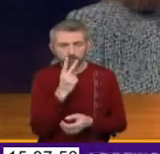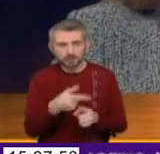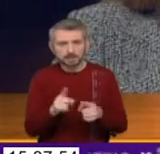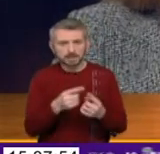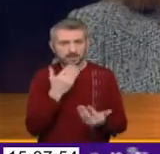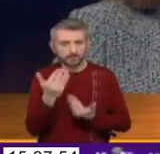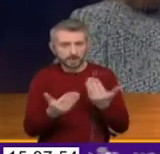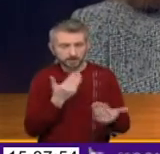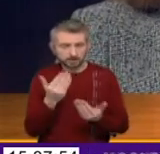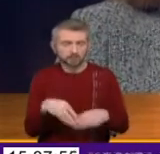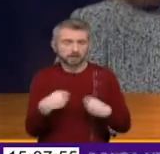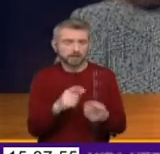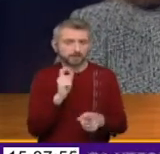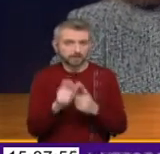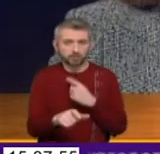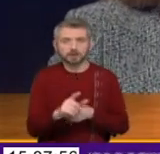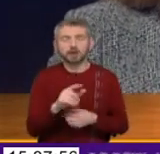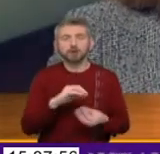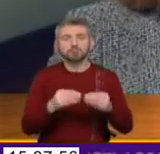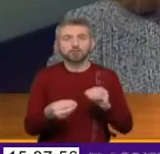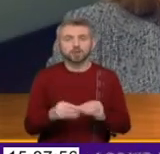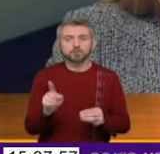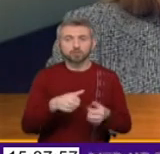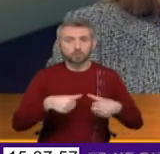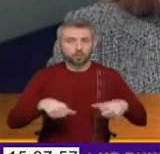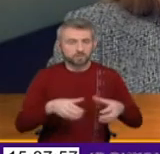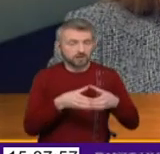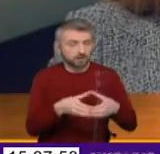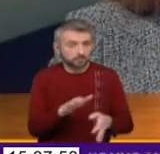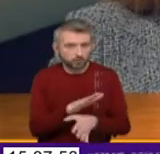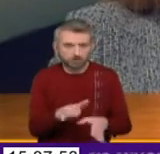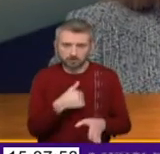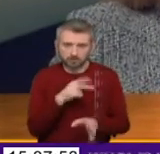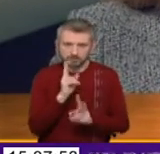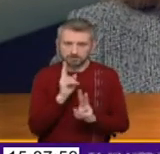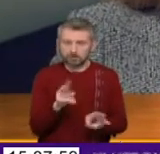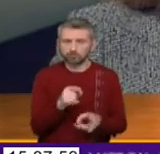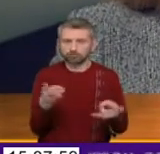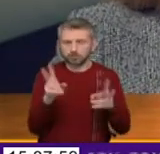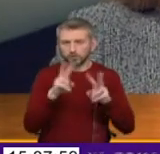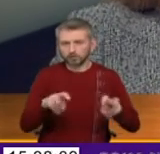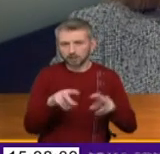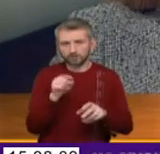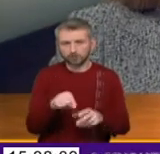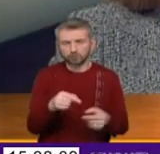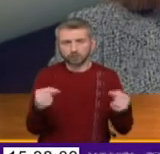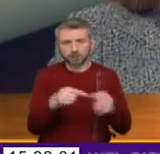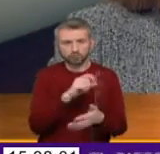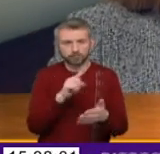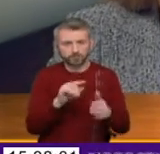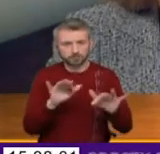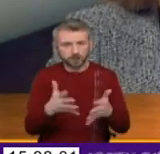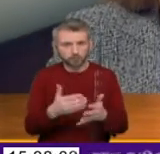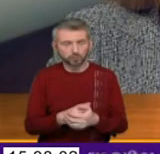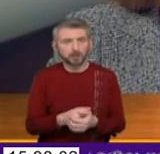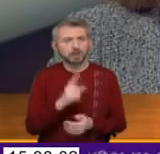звернення і надали якусь відповідь. А проблеми, щоб комісія навіть не виходила, ну, я не знаю. Тут треба розбиратися в цьому конкретному випадку,